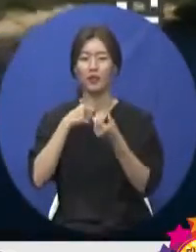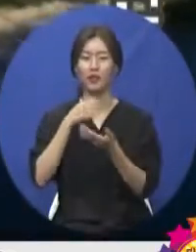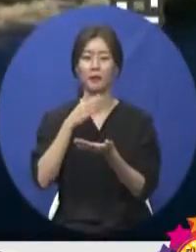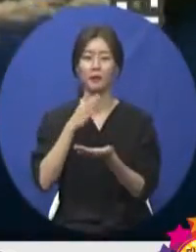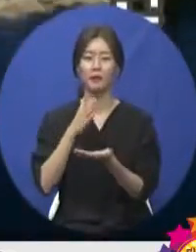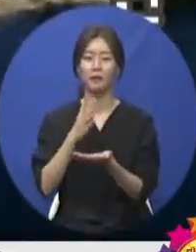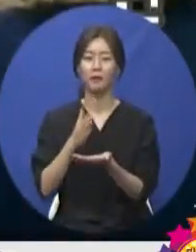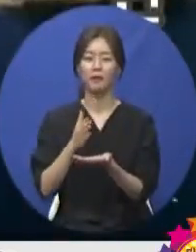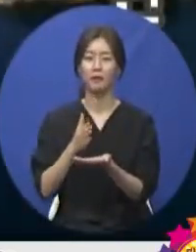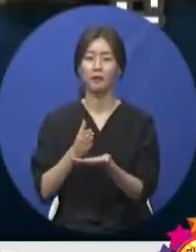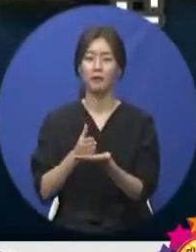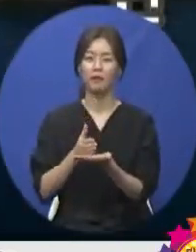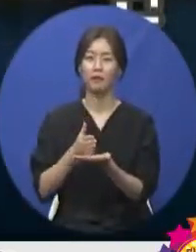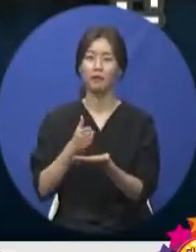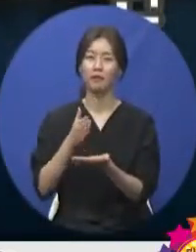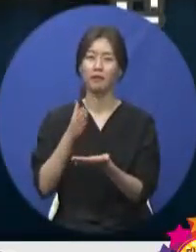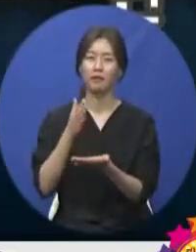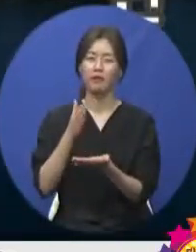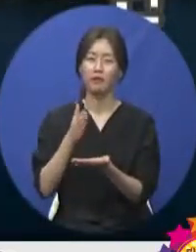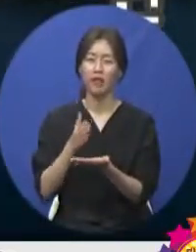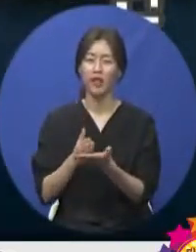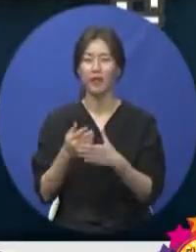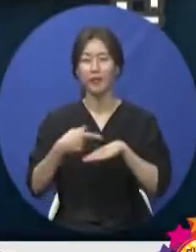울지 마라